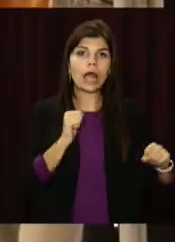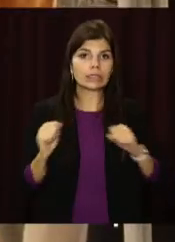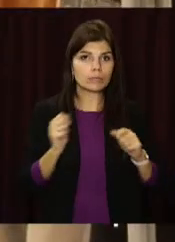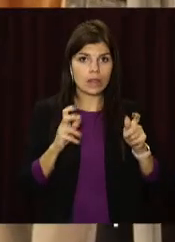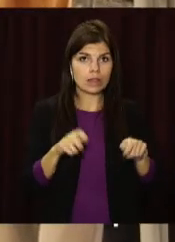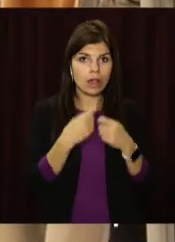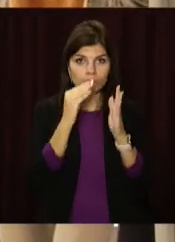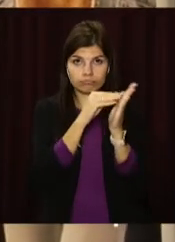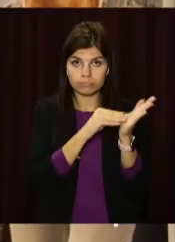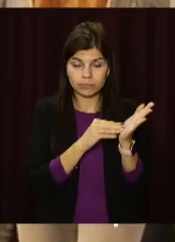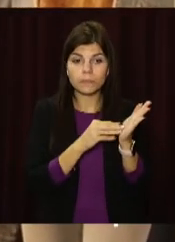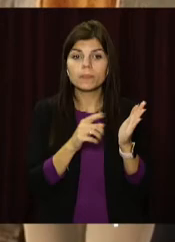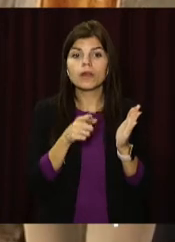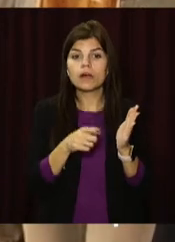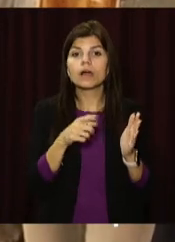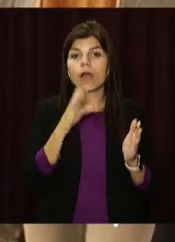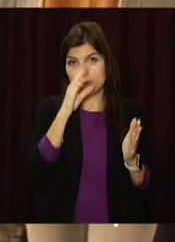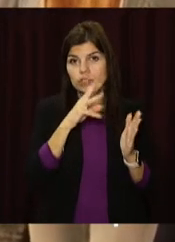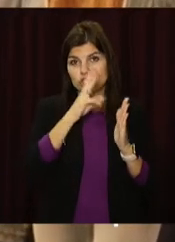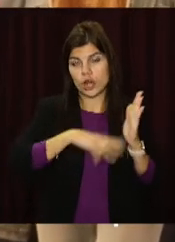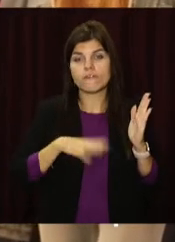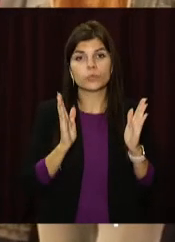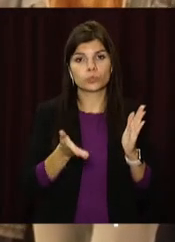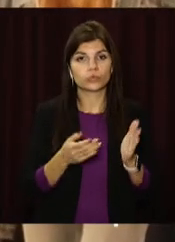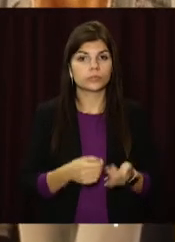адмінпротокол. Порушникам карантину загрожує штраф.